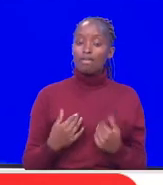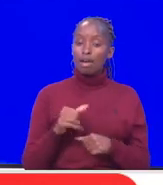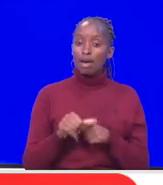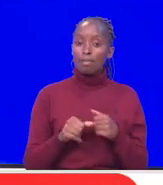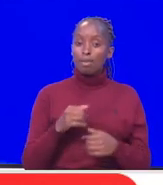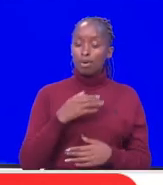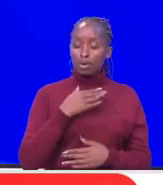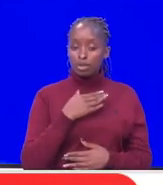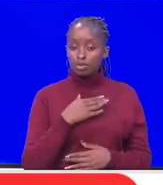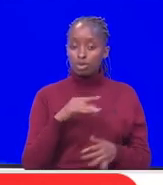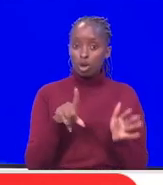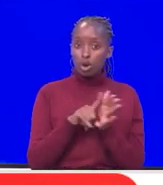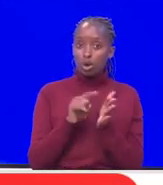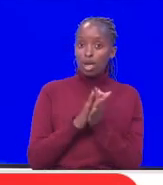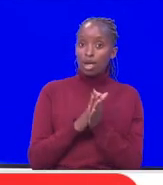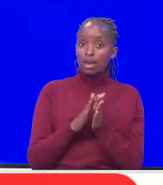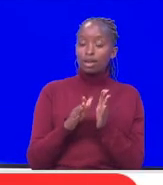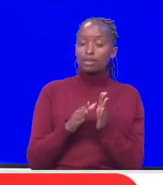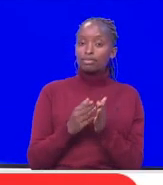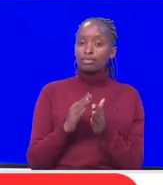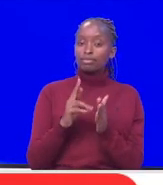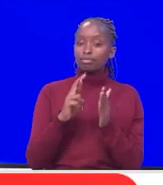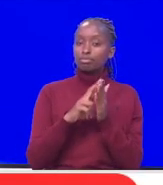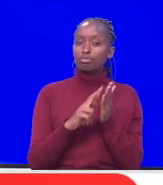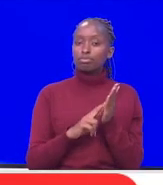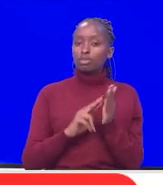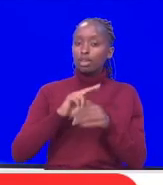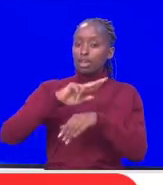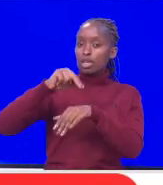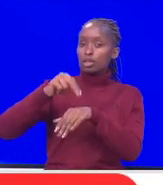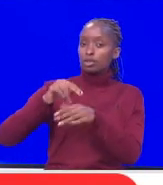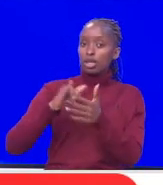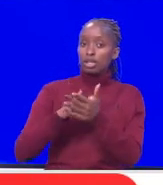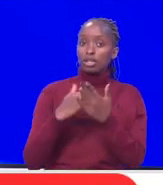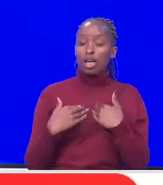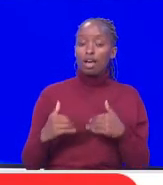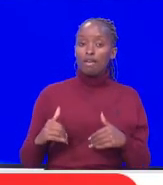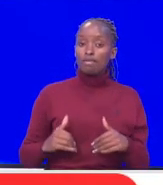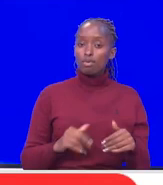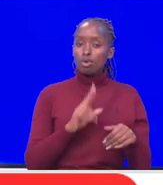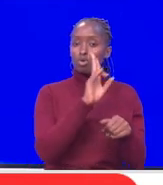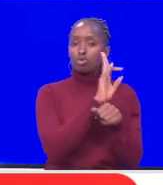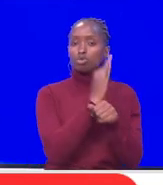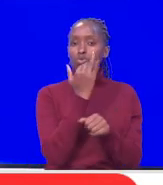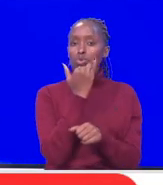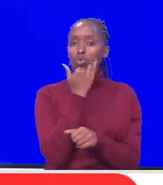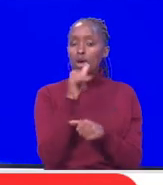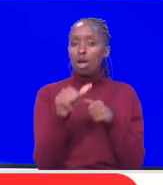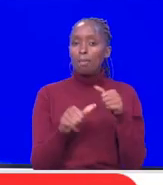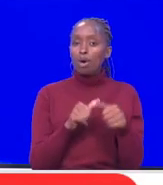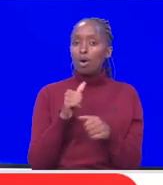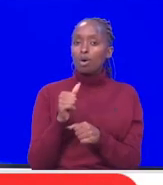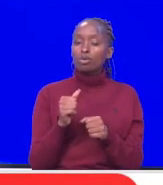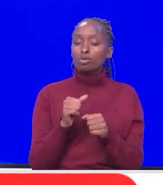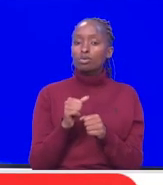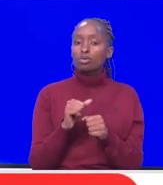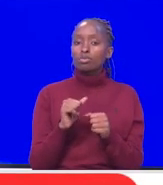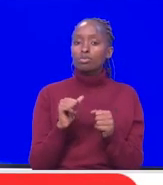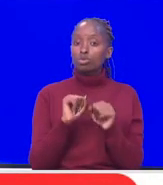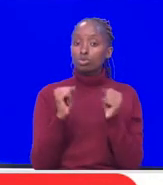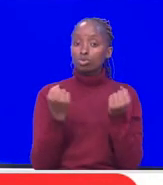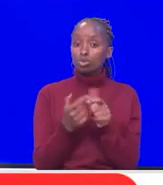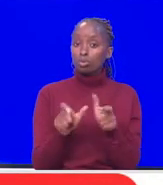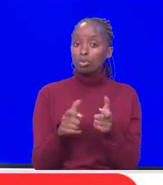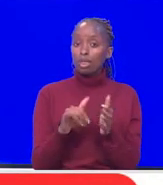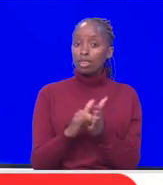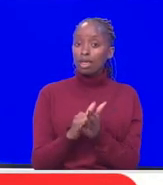na kanuni za nchi. Hatua hii inafuatia wasiwasi kuhusu matumizi mabaya ya mtandao huo kunradhi kwa